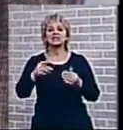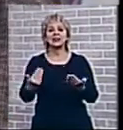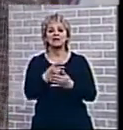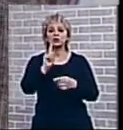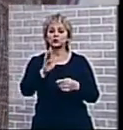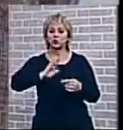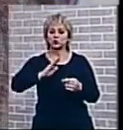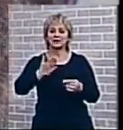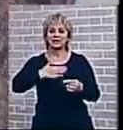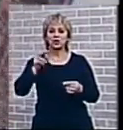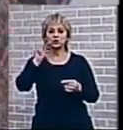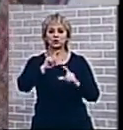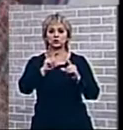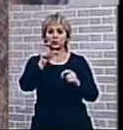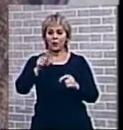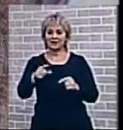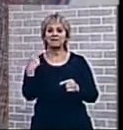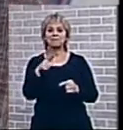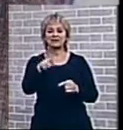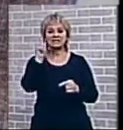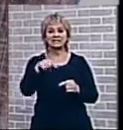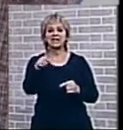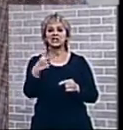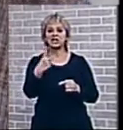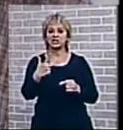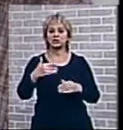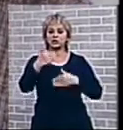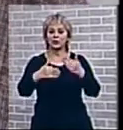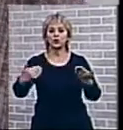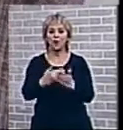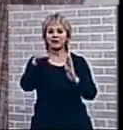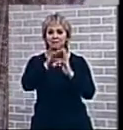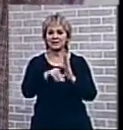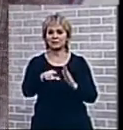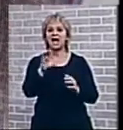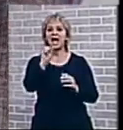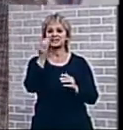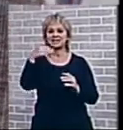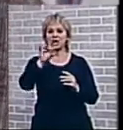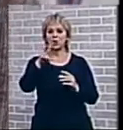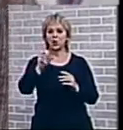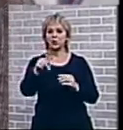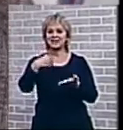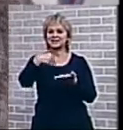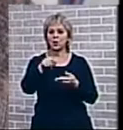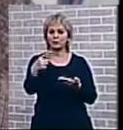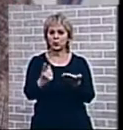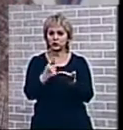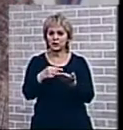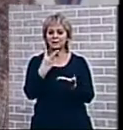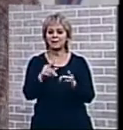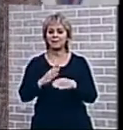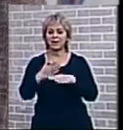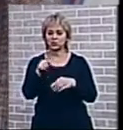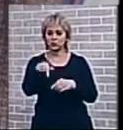ждет наших школьников. Ну, во-первых, вы знаете, на третьей ступени новый предмет появится – астрономия. Закуплены учебные